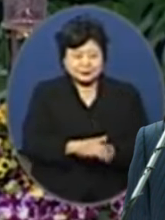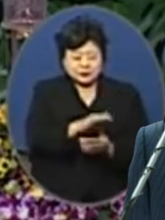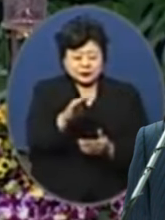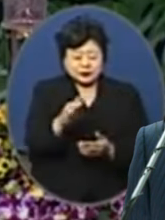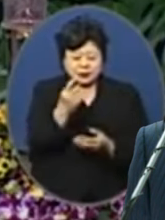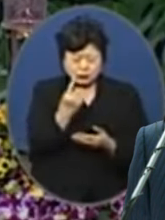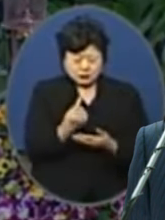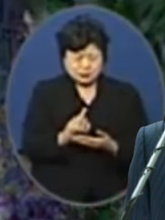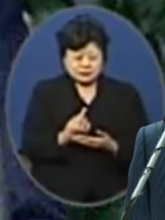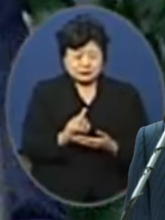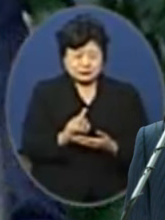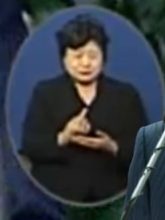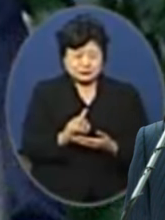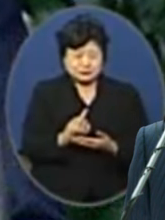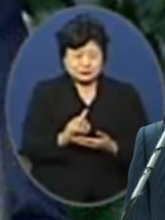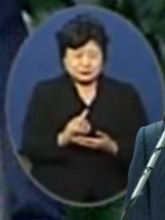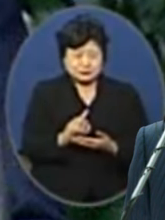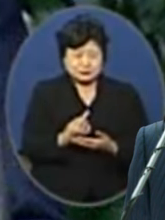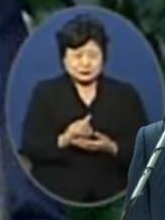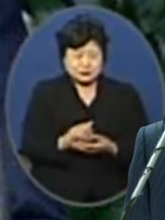다가 와서